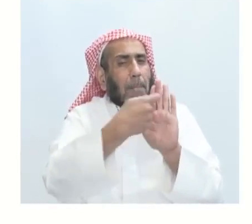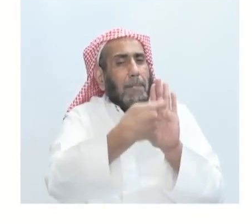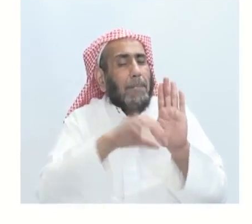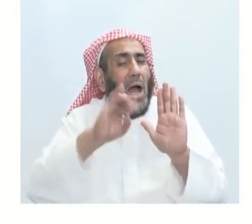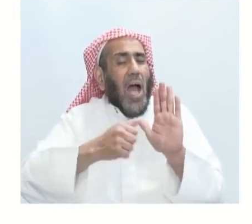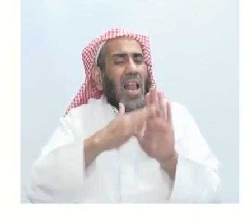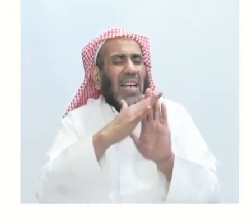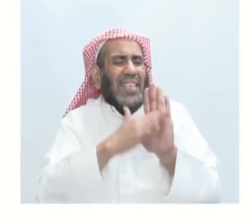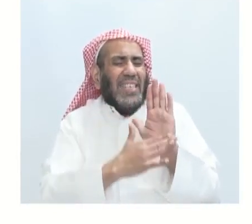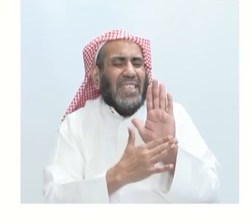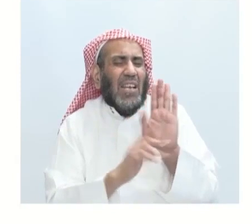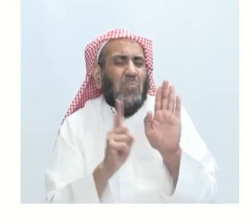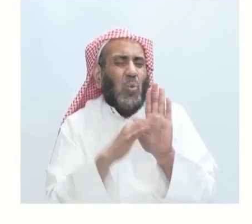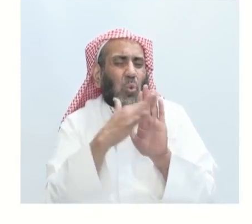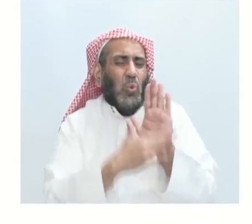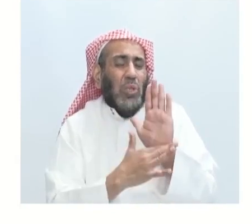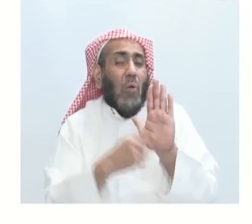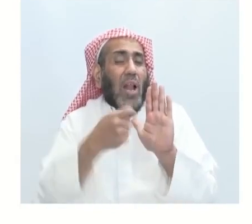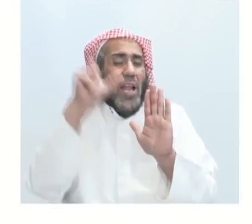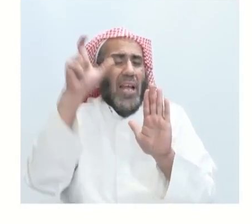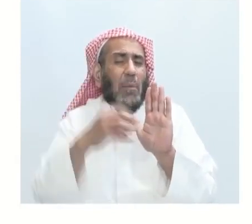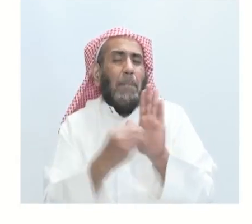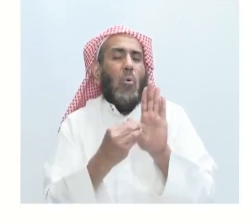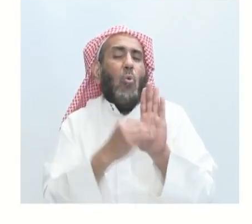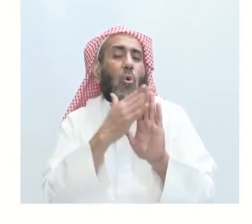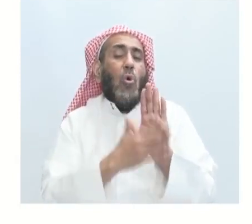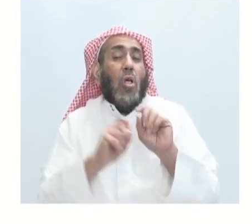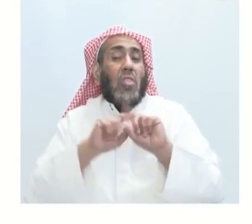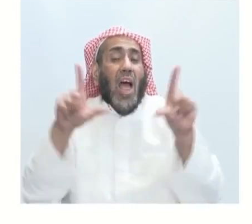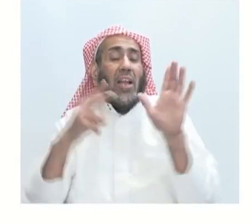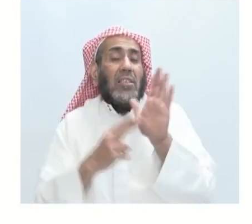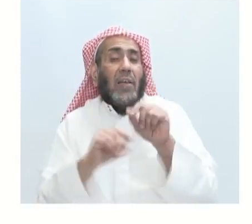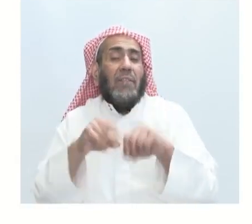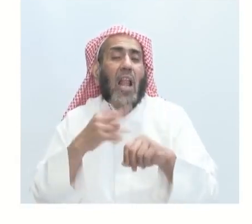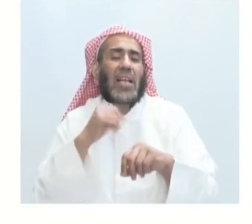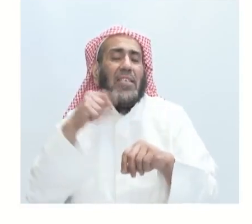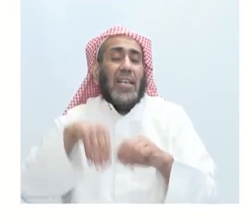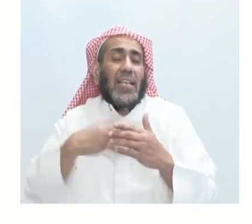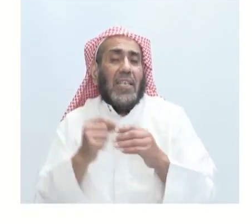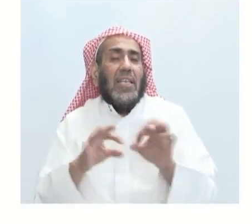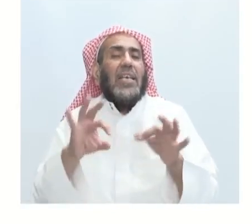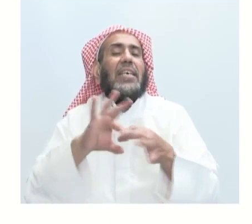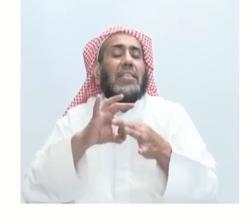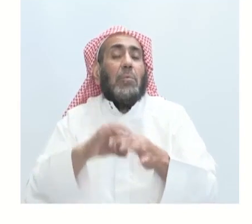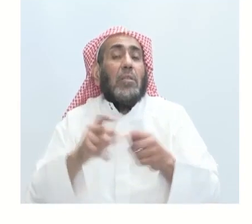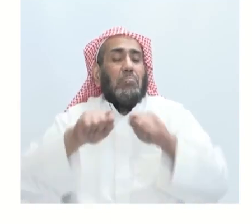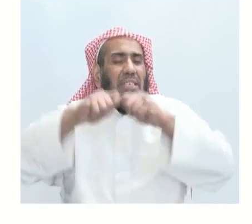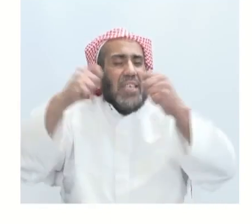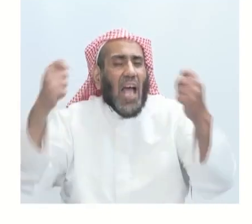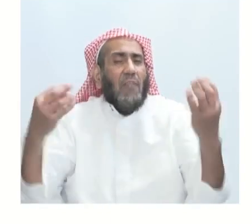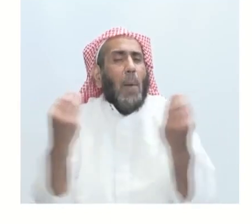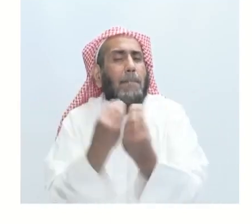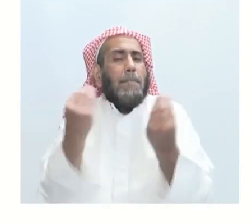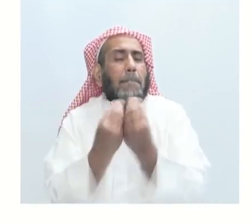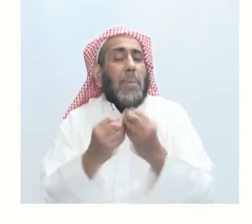لنثر قطعه نثريه محدوده الطول يتناول فيها الكاتب موضوع من الموضوعات ظهرت مقاله في العصر الحديث طبعا ارتبطت بالصحافه ولم تعرف الا